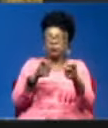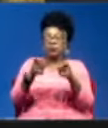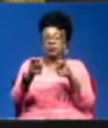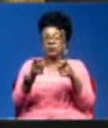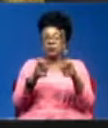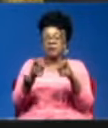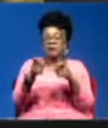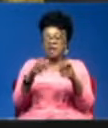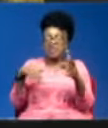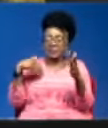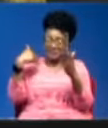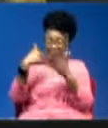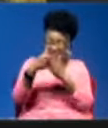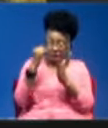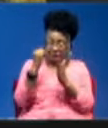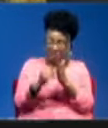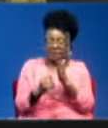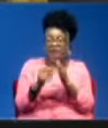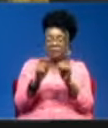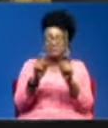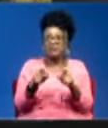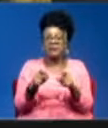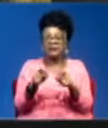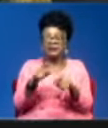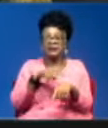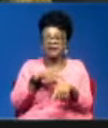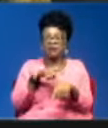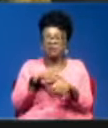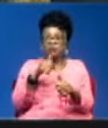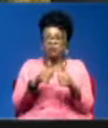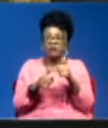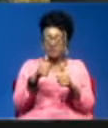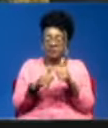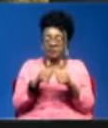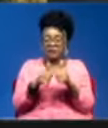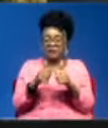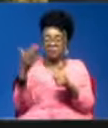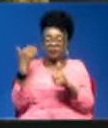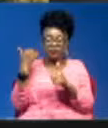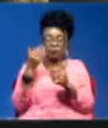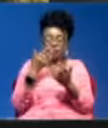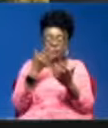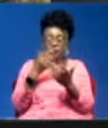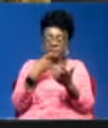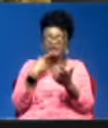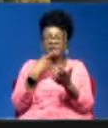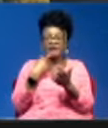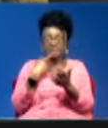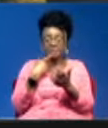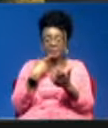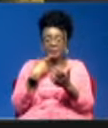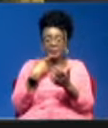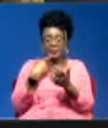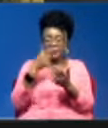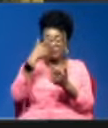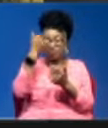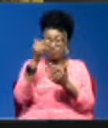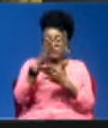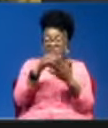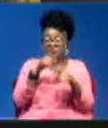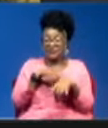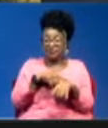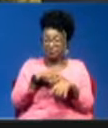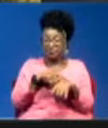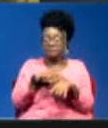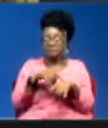mpaka mwisho iweze kuingia hiyo time walikuwa wameweza kupewa. Juu saa zingine hiki kipindi cha